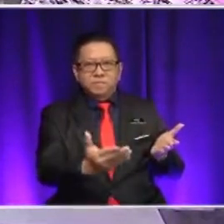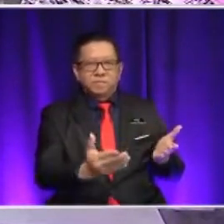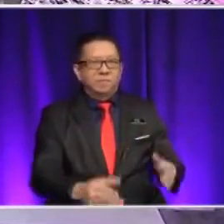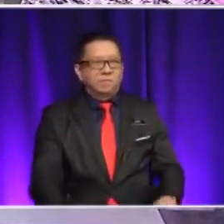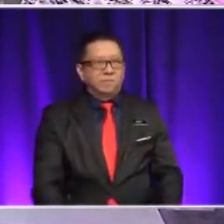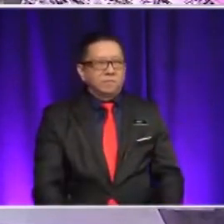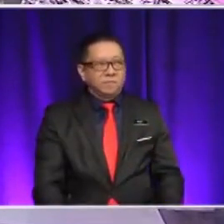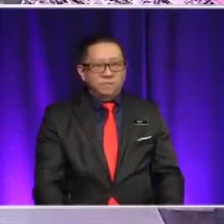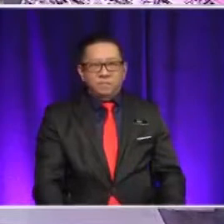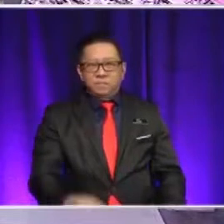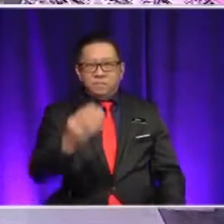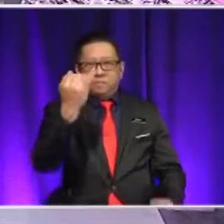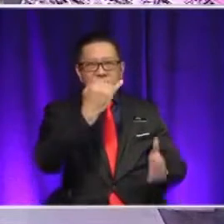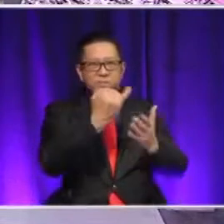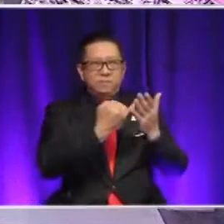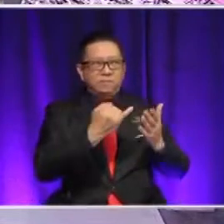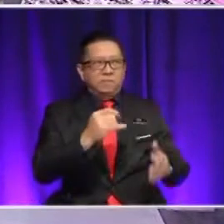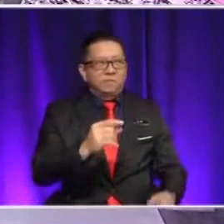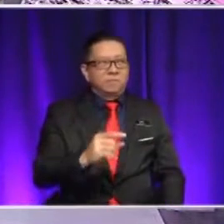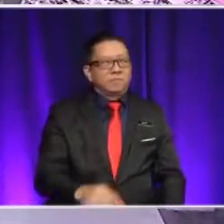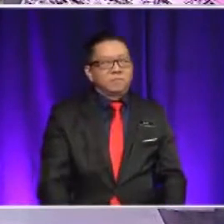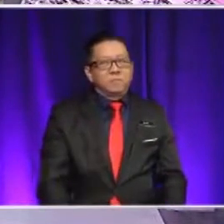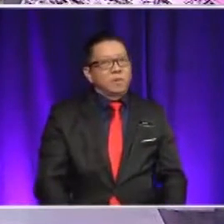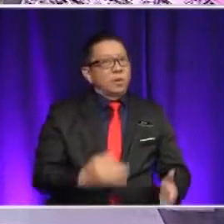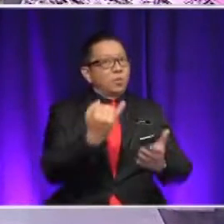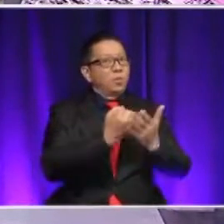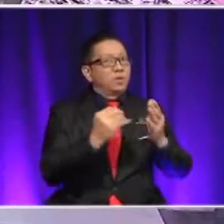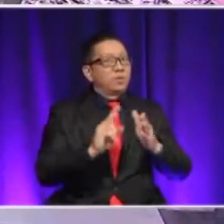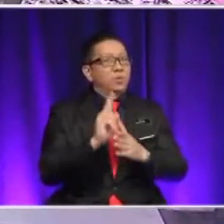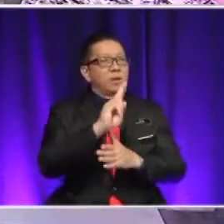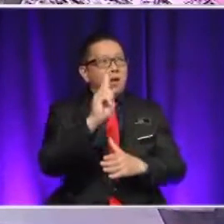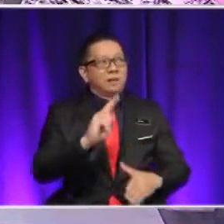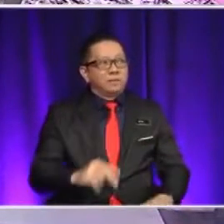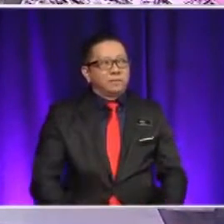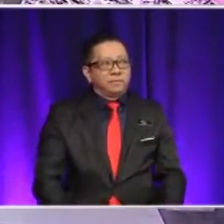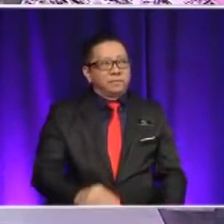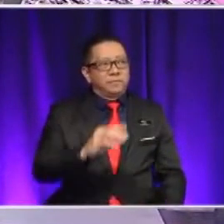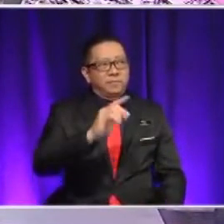itu lukis di udara bermula DVD ini kekanan